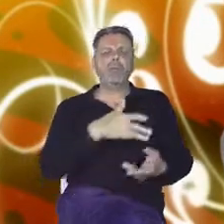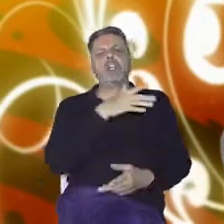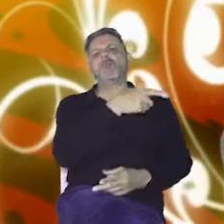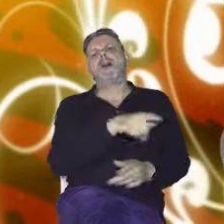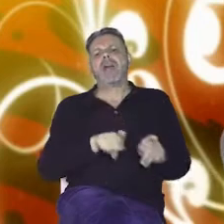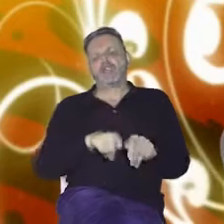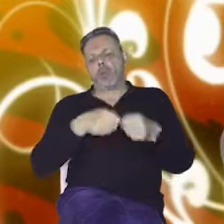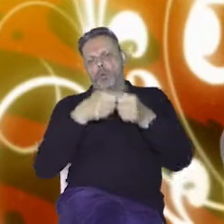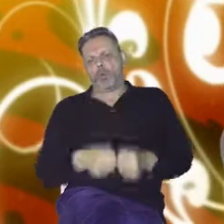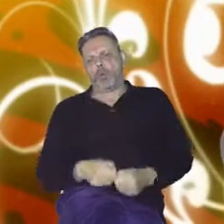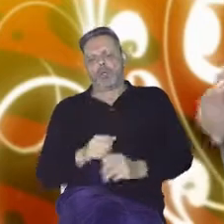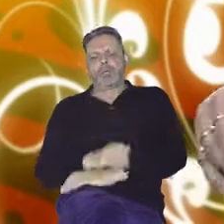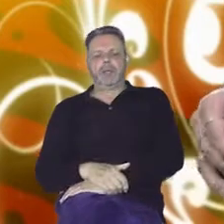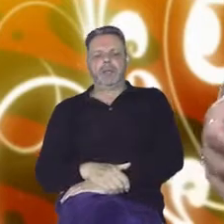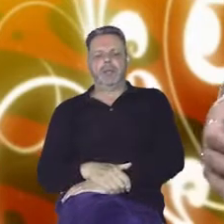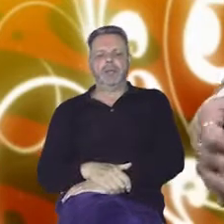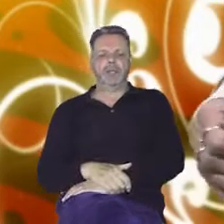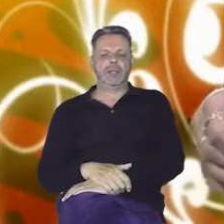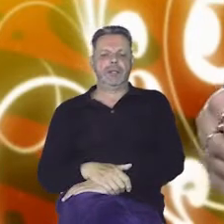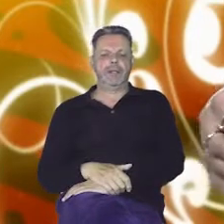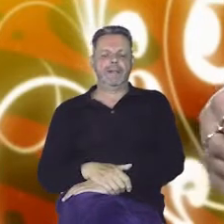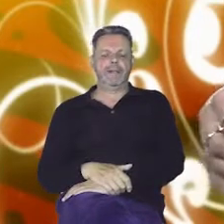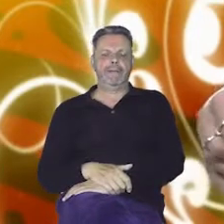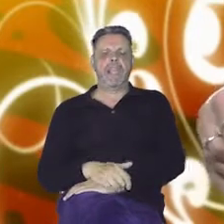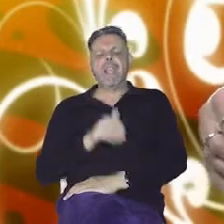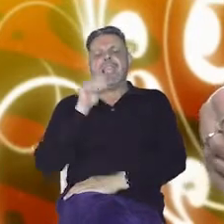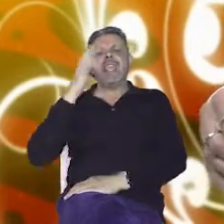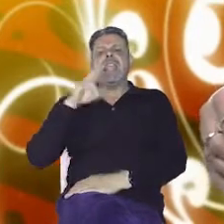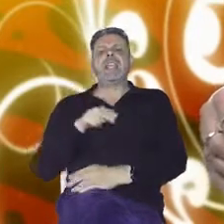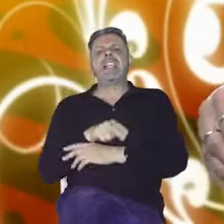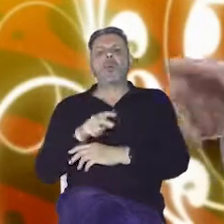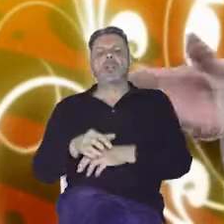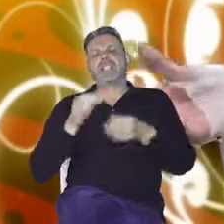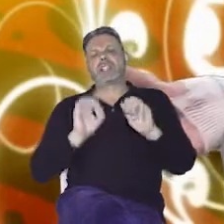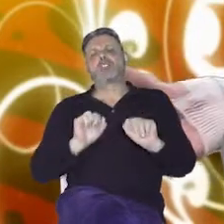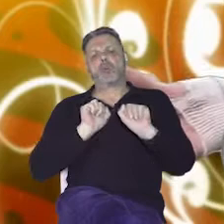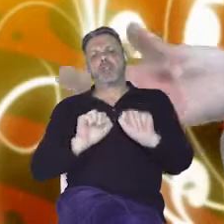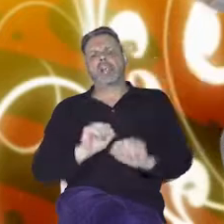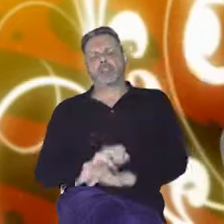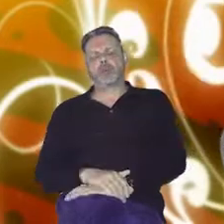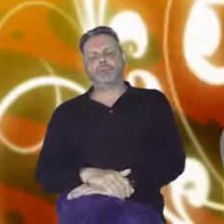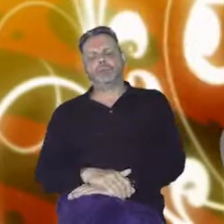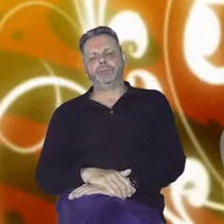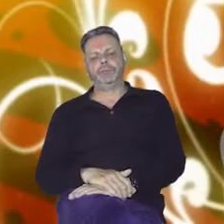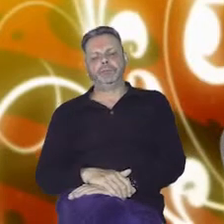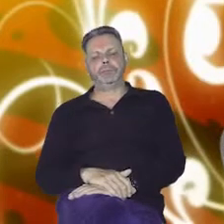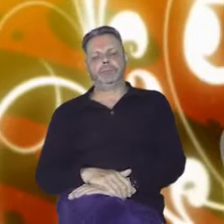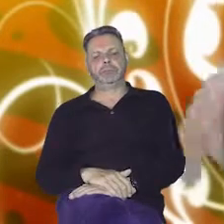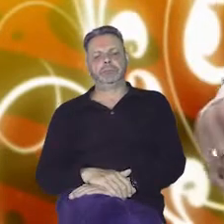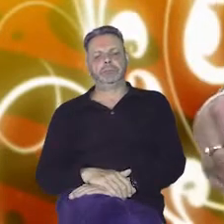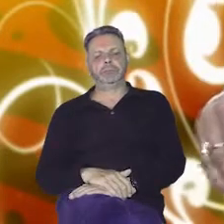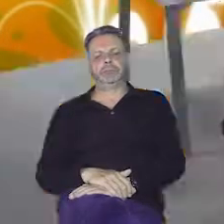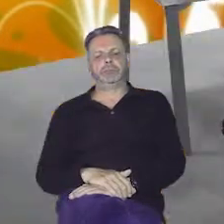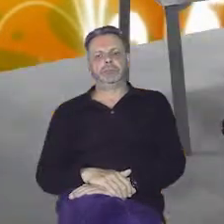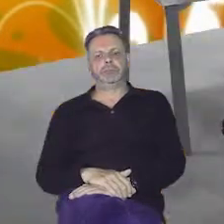Hrvatska udruga za Alzheimer i postaću je na Gradski ured za socijalnu zaštitu, zdravstvo, branitelje i